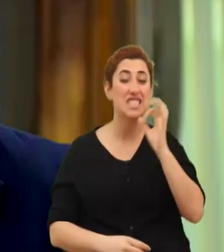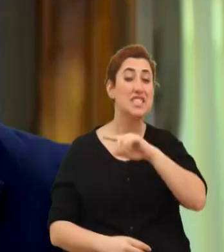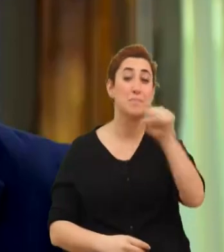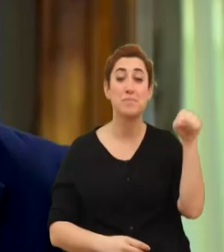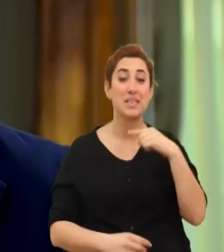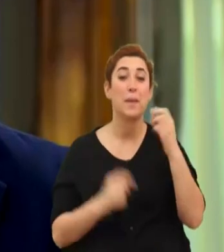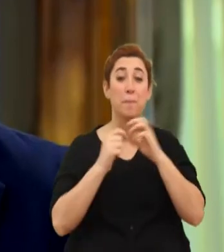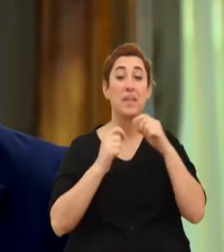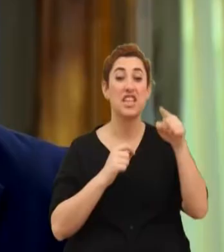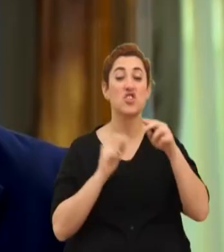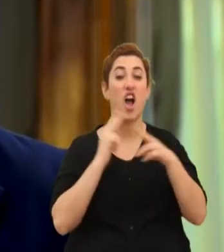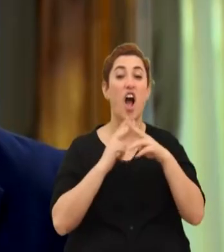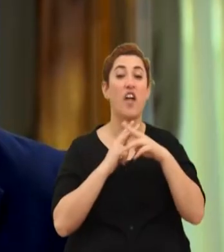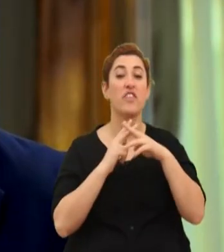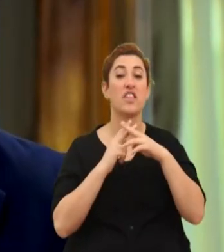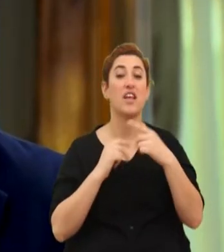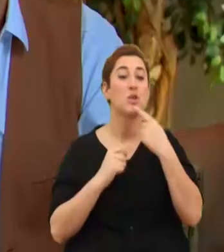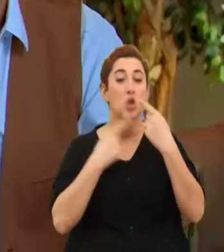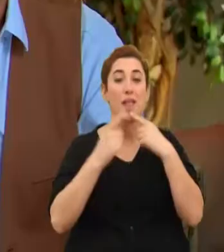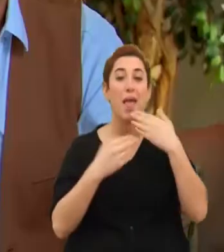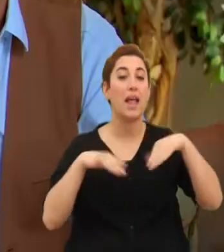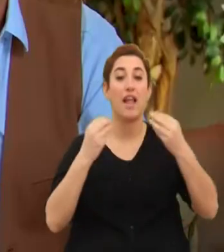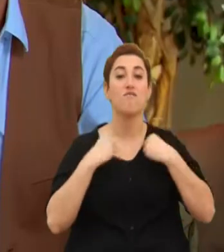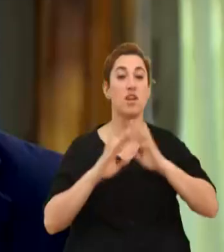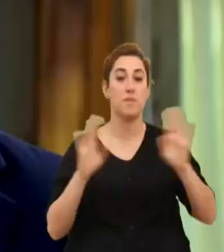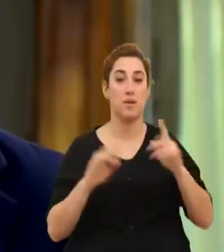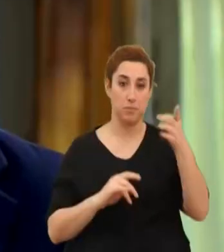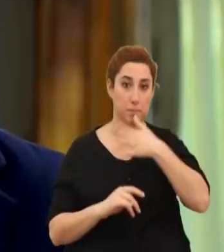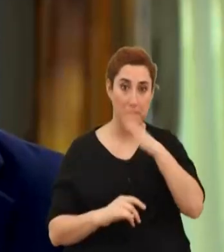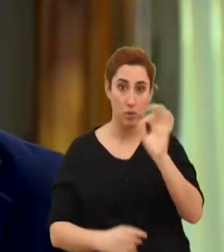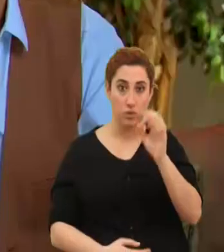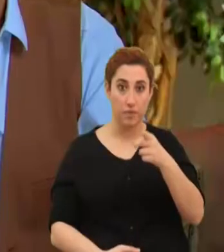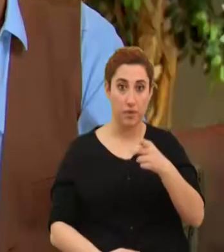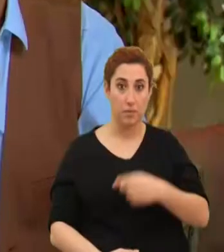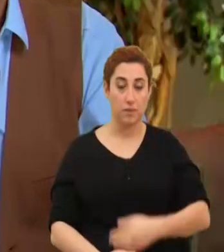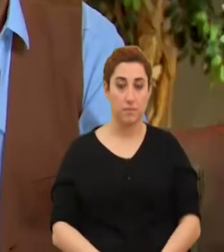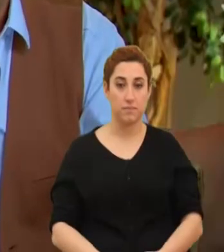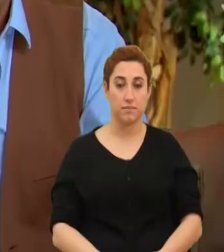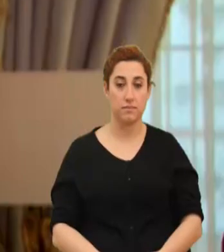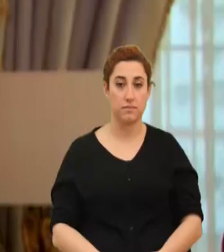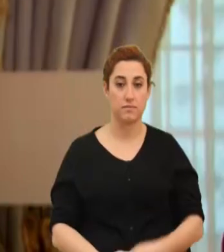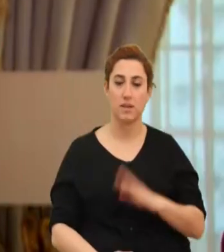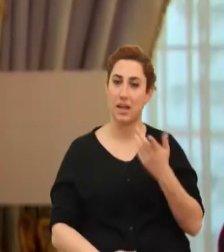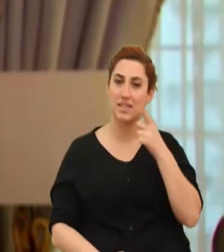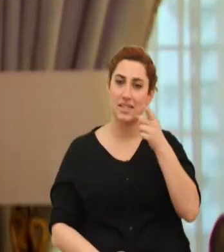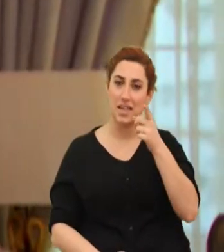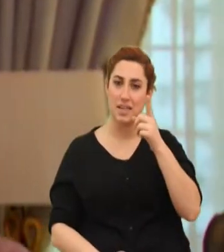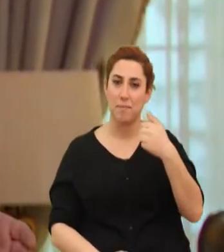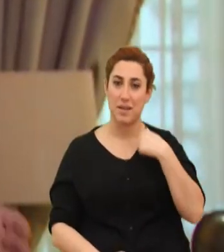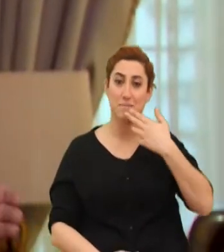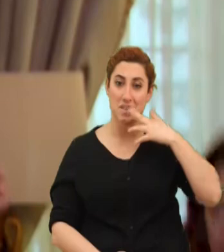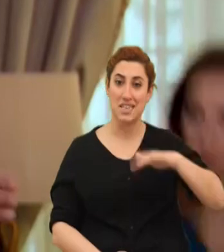kimse Biricik'in adını anmama engel olamaz. Bunu biliyorsun değil mi? Ulan sen